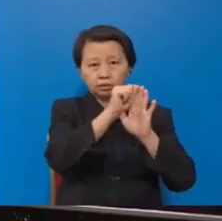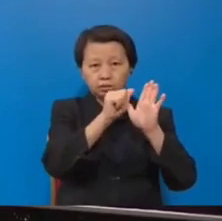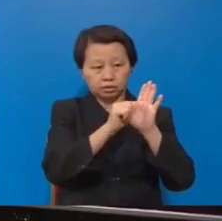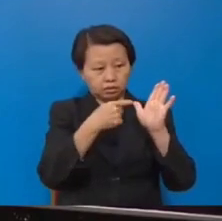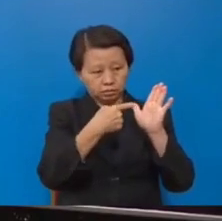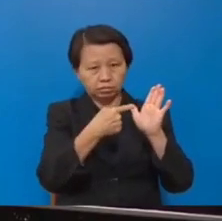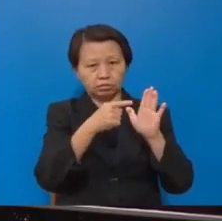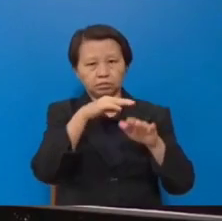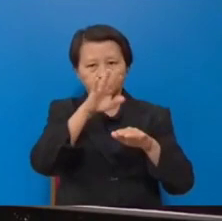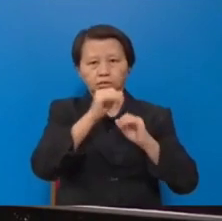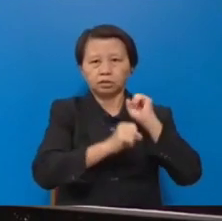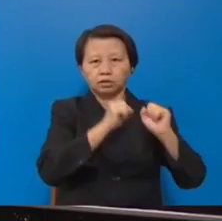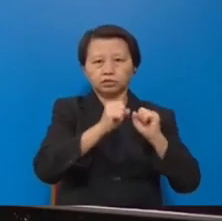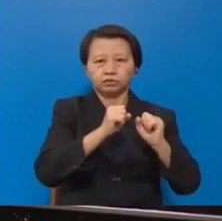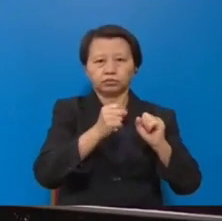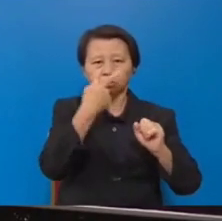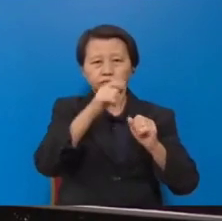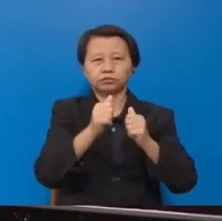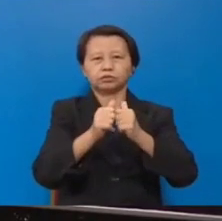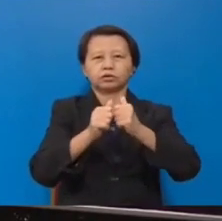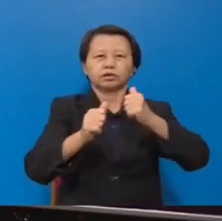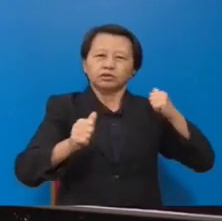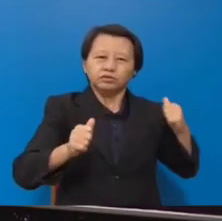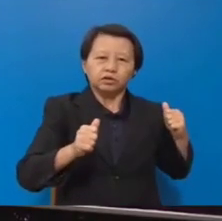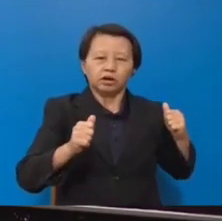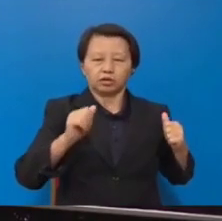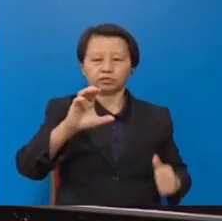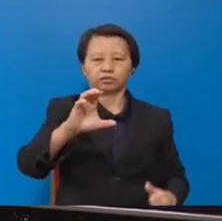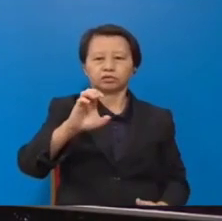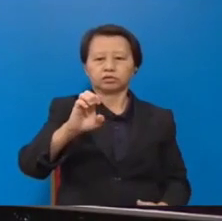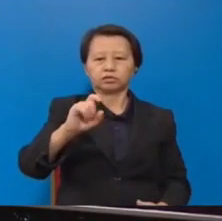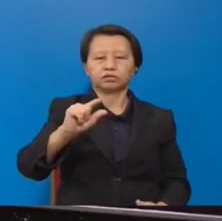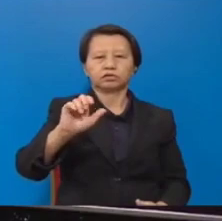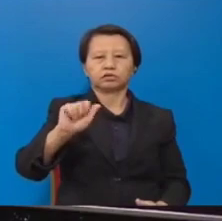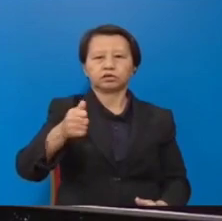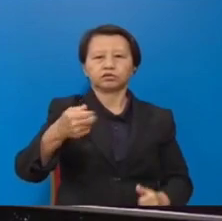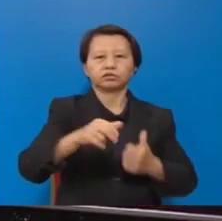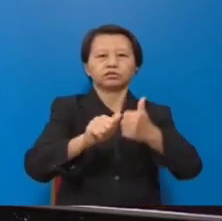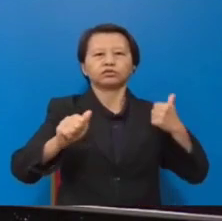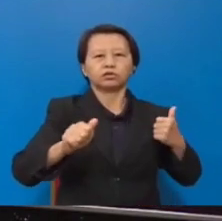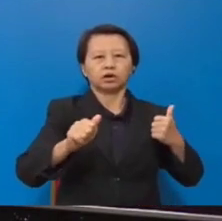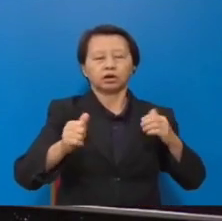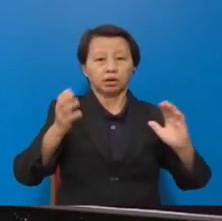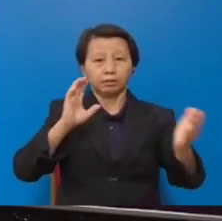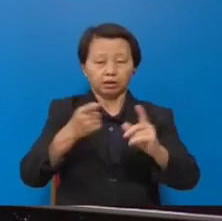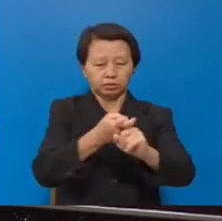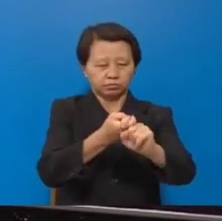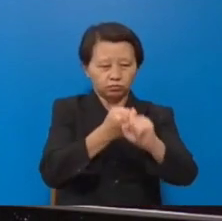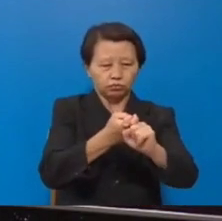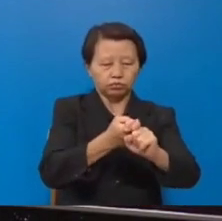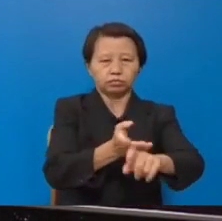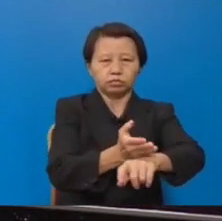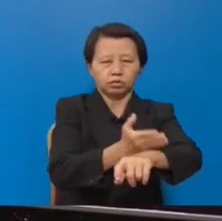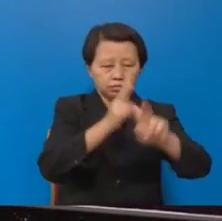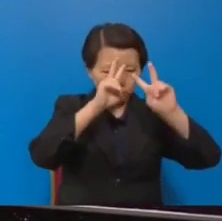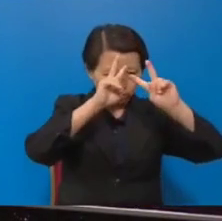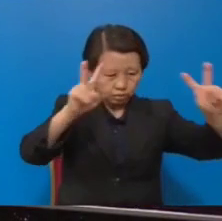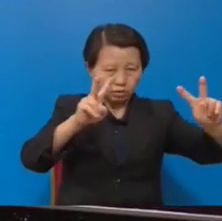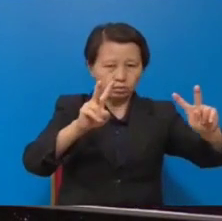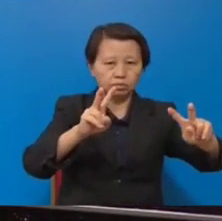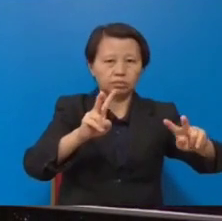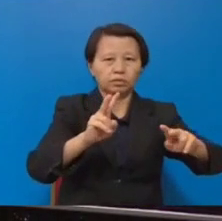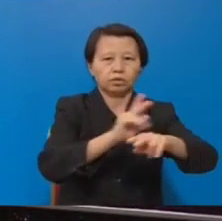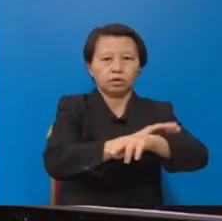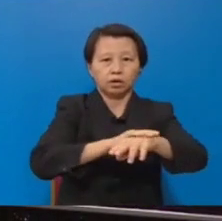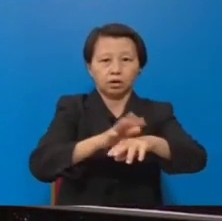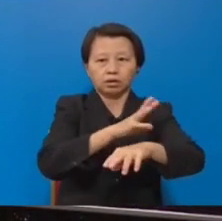dilihat lebih kepada bersifat pencegahan Hai berbanding untuk memperkokoh dan memperkuat keamanan kaum